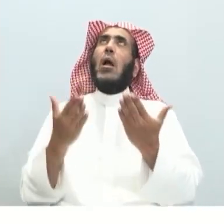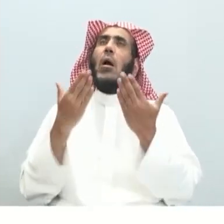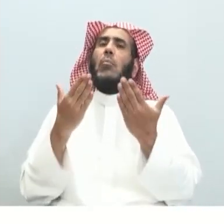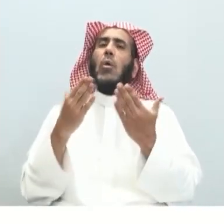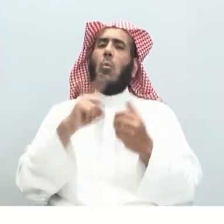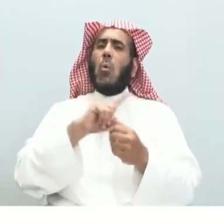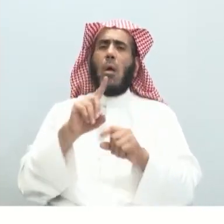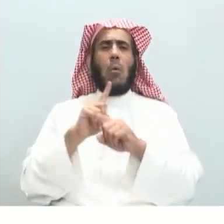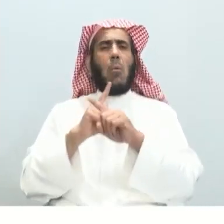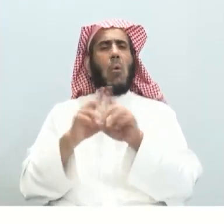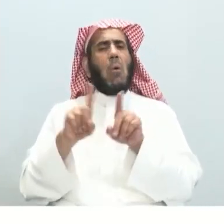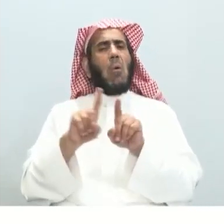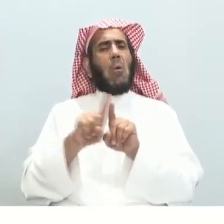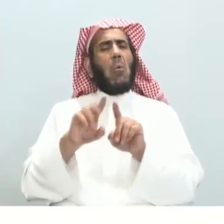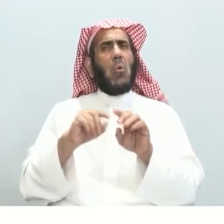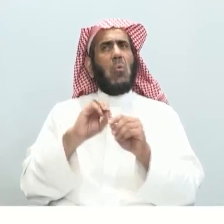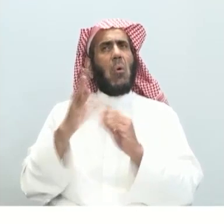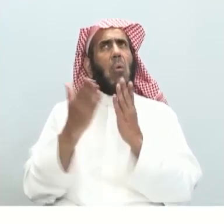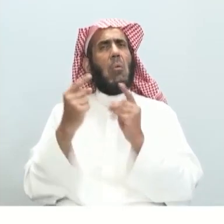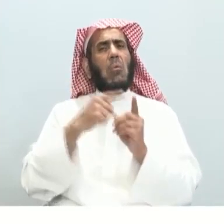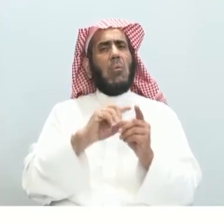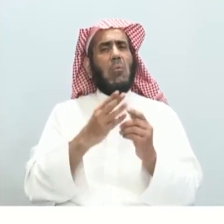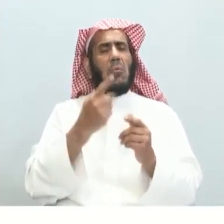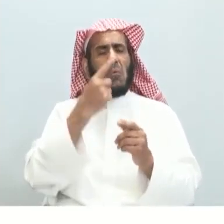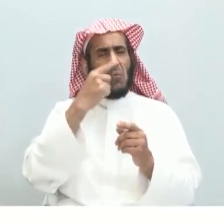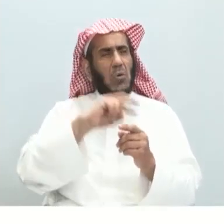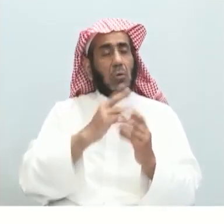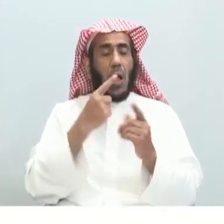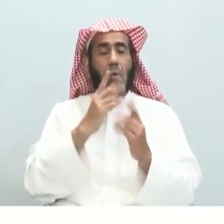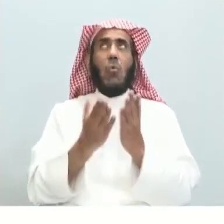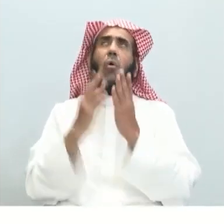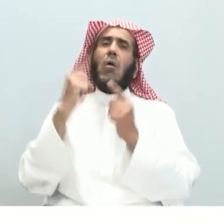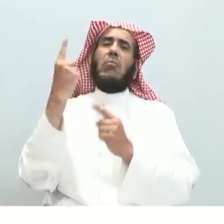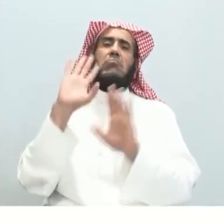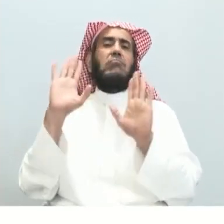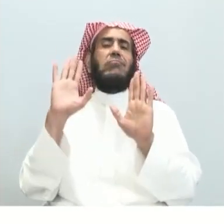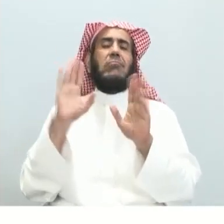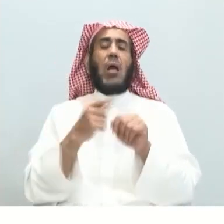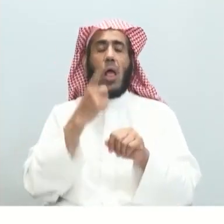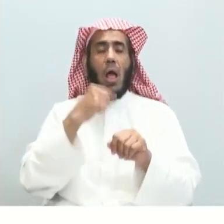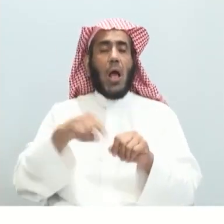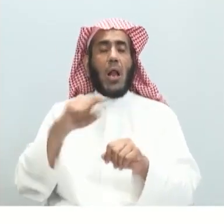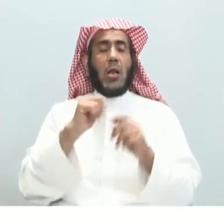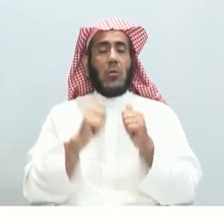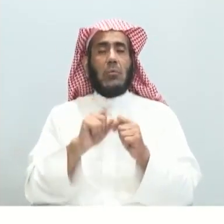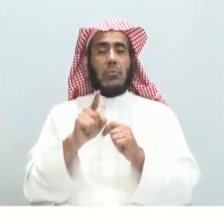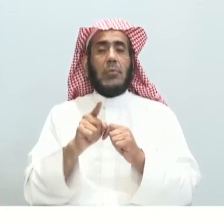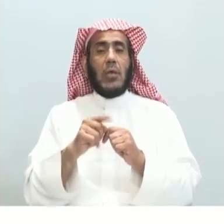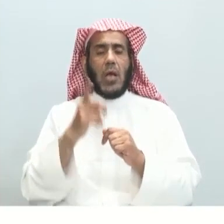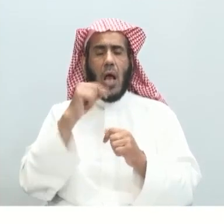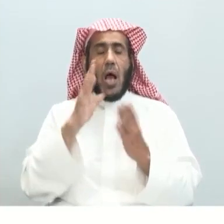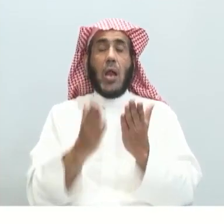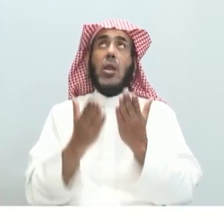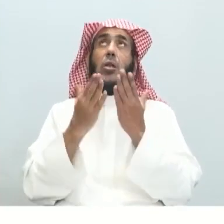يكفروه ويصرف هذه النعم في طاعه سبحانه وتعالى اذا علينا ايها الطلاب والطالبات ان